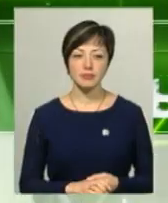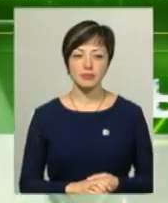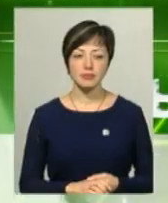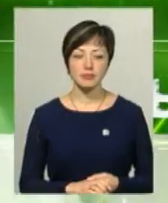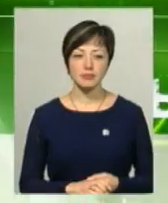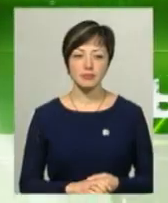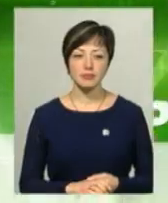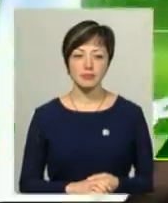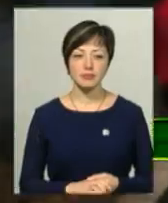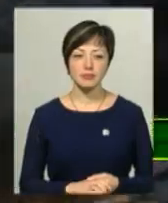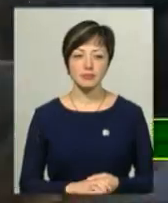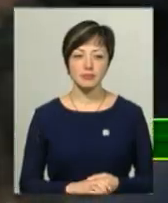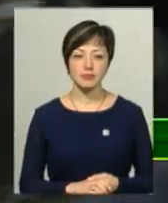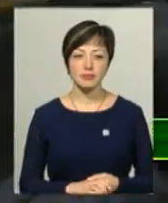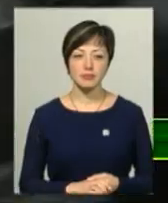Музика